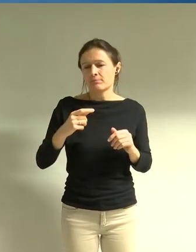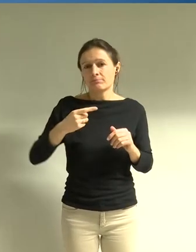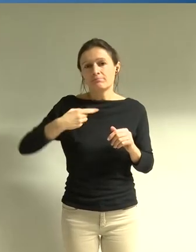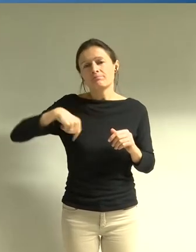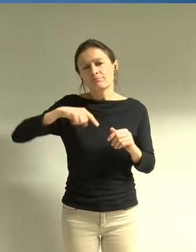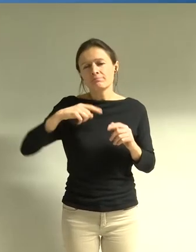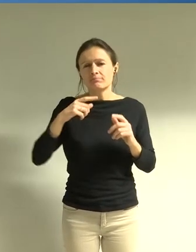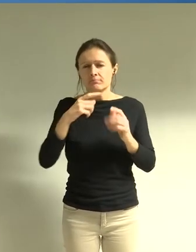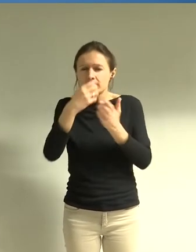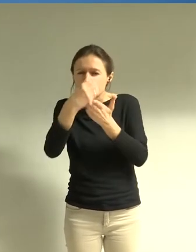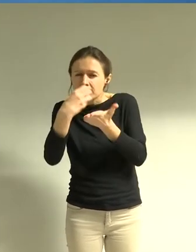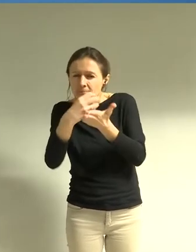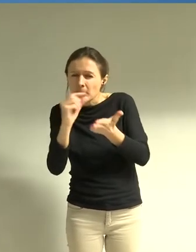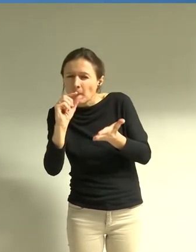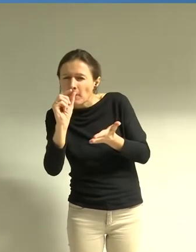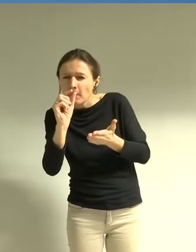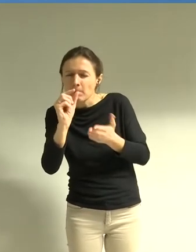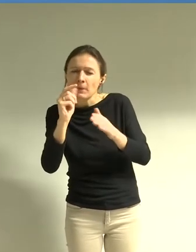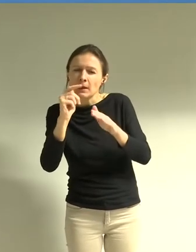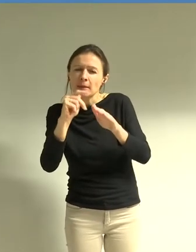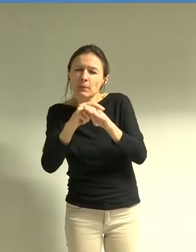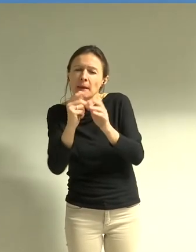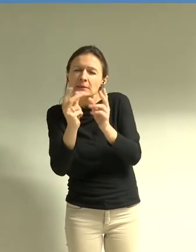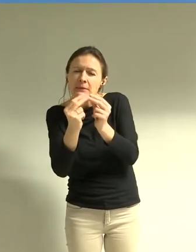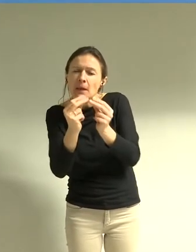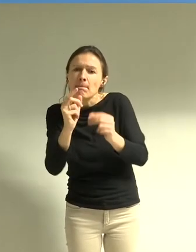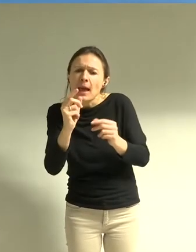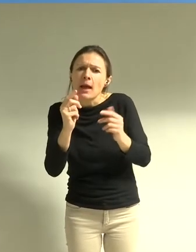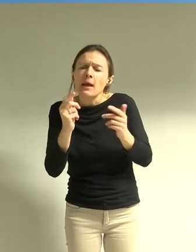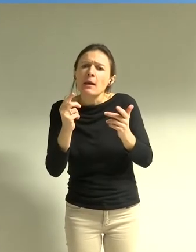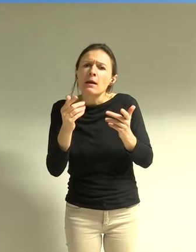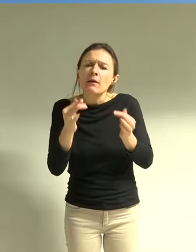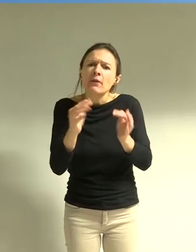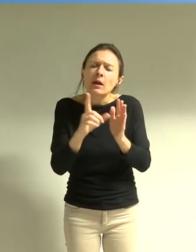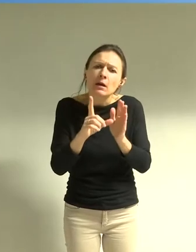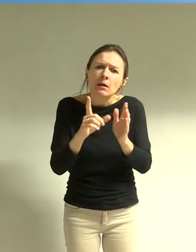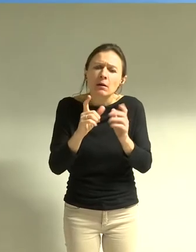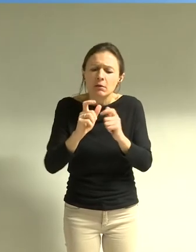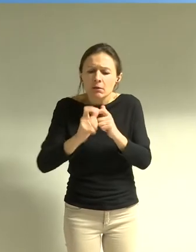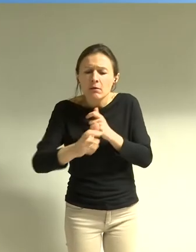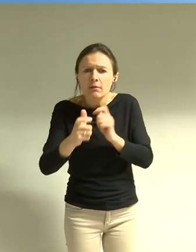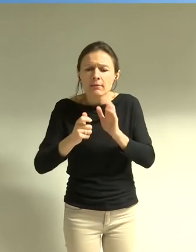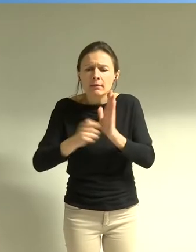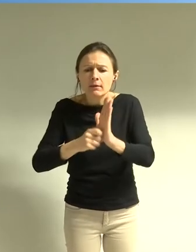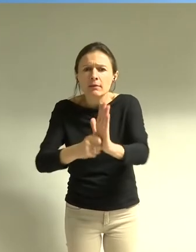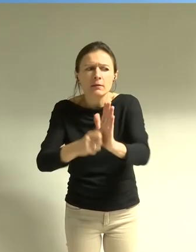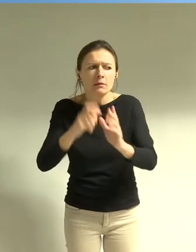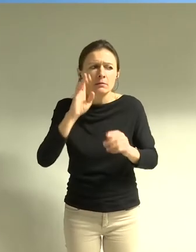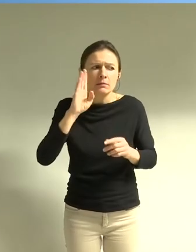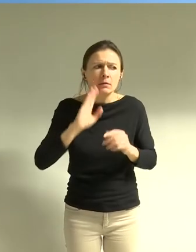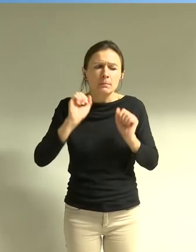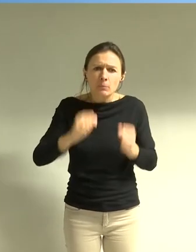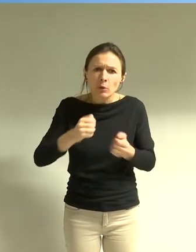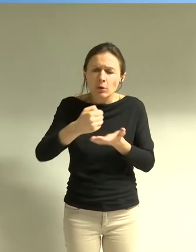début de précisions pouvez vous nous dire non nous en sommes au sud et quel est le calendrier pour vous nous pouvons nous